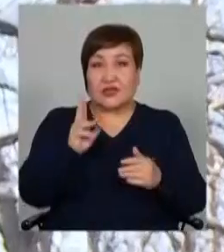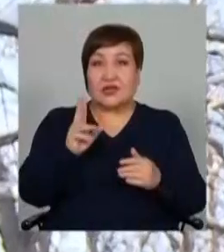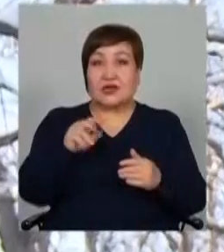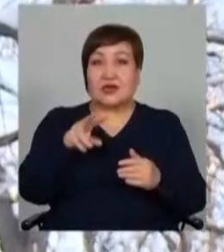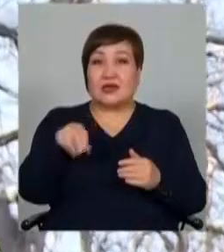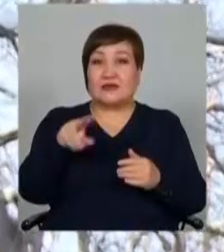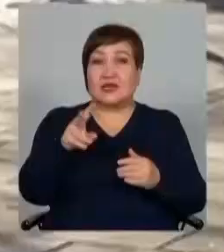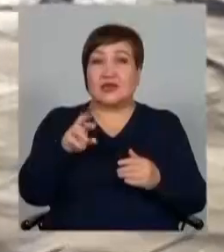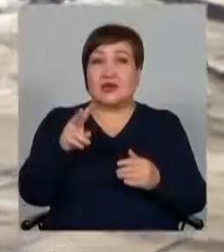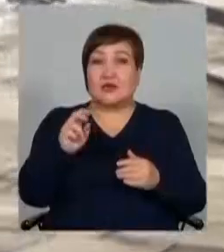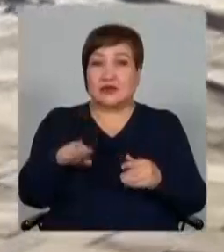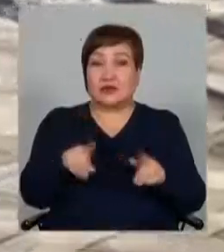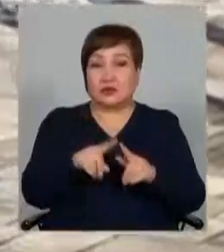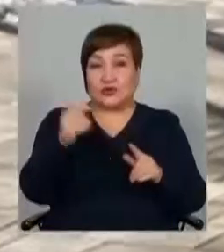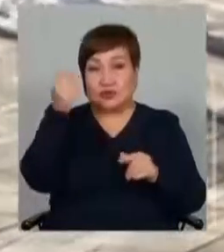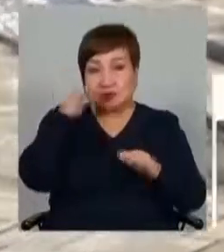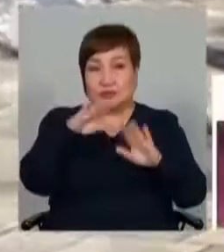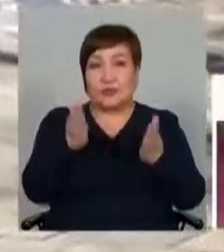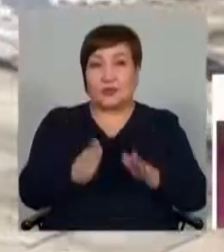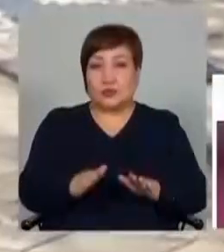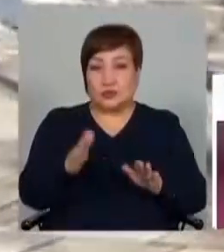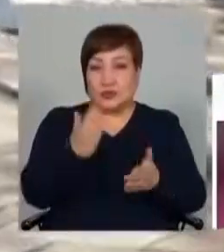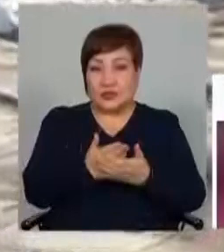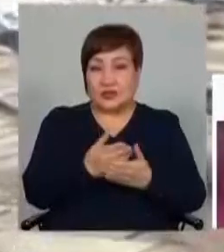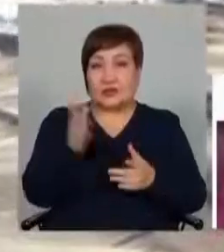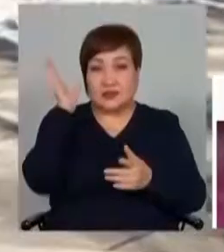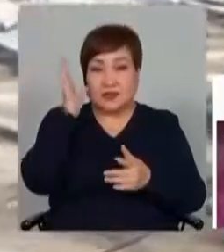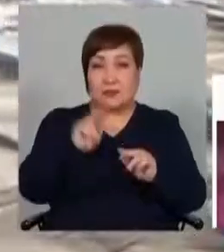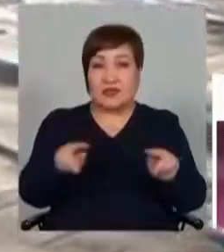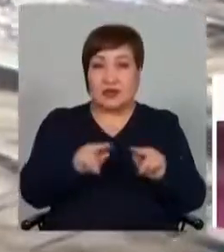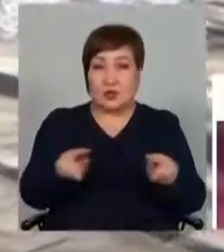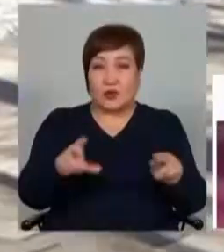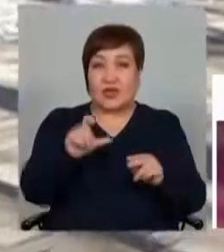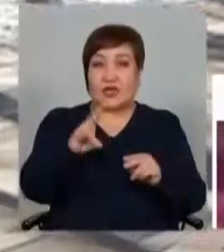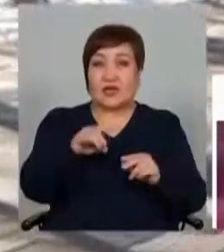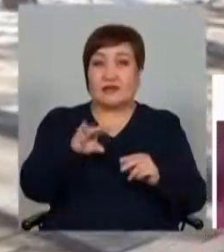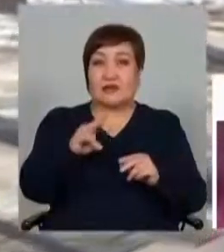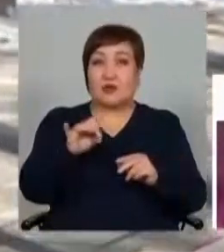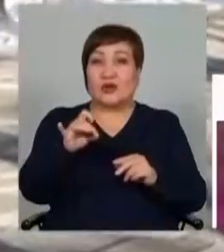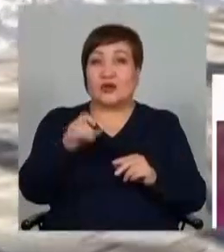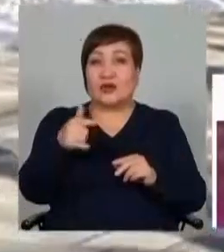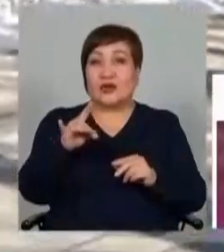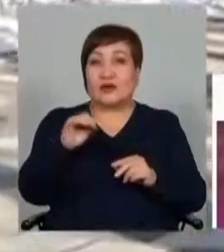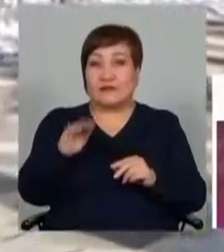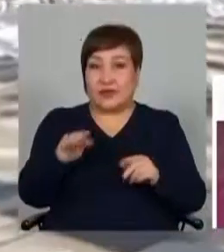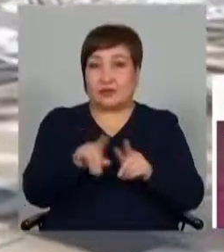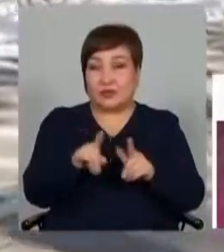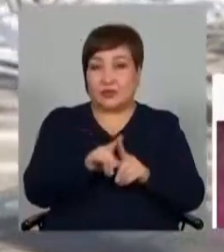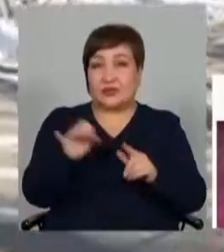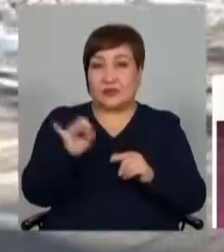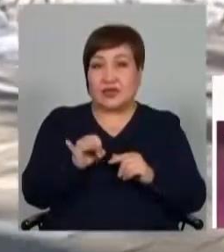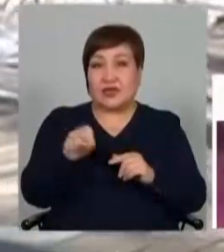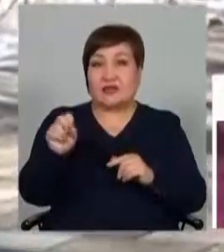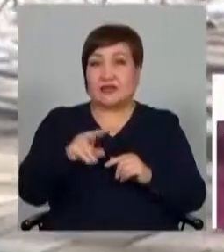2 мүсін бар, біз жасаған. Аса көрнекті ағартушы, педагог, этнограф Ыбырай Алтынсариннің еңселі ескерткіші Әуезов